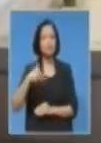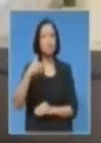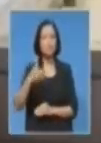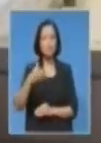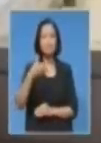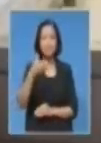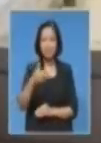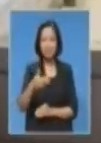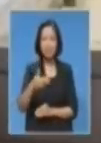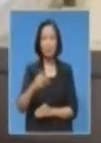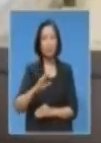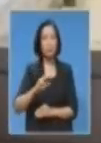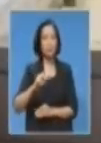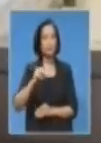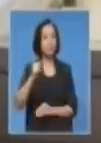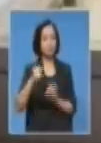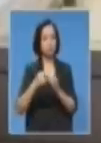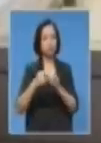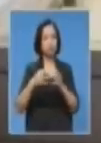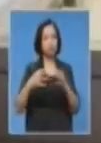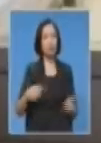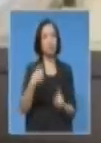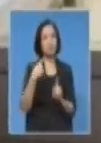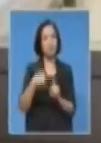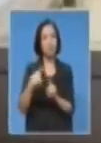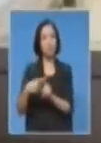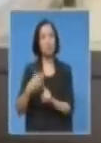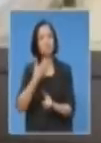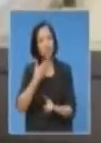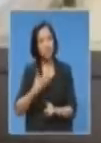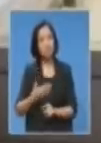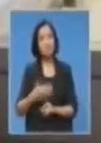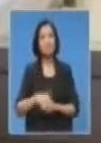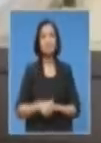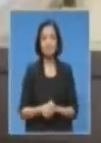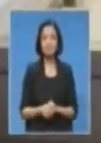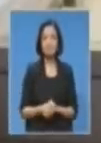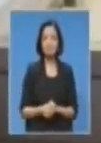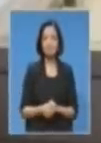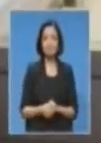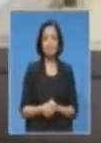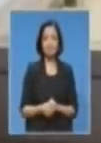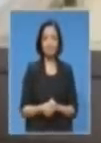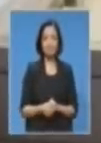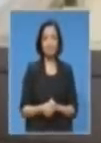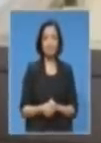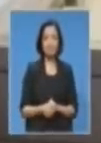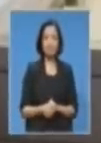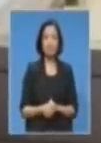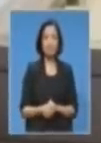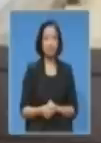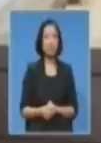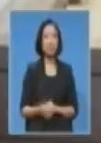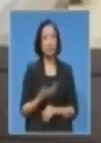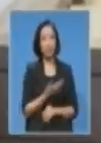ได้ในอัตราที่ขยายตัวเป็นบวกตลอดไปได้อีกนะครับก่อนอื่นผมคงต้องขอแรงท่านรัฐมนต